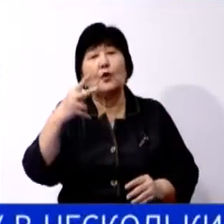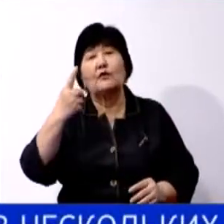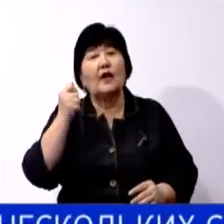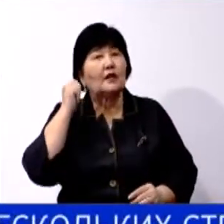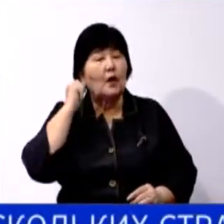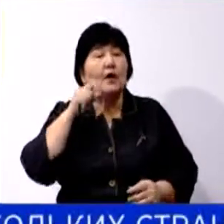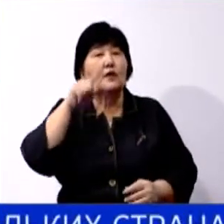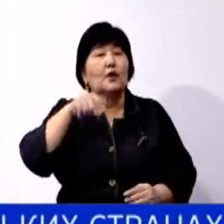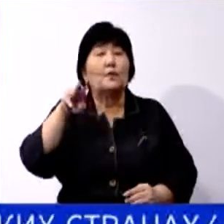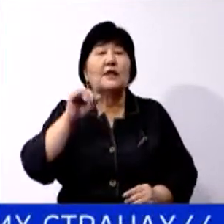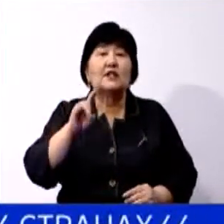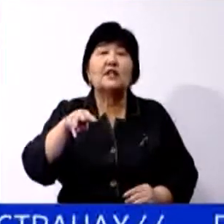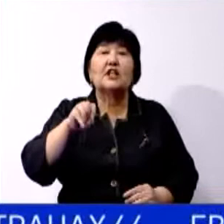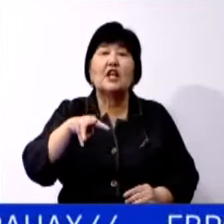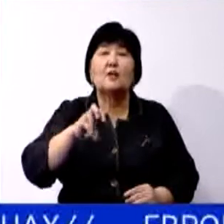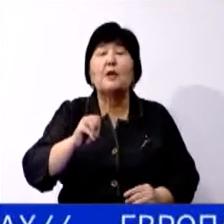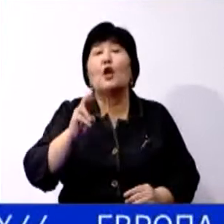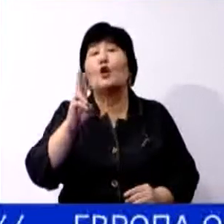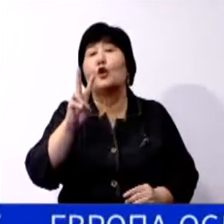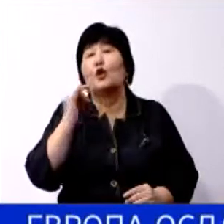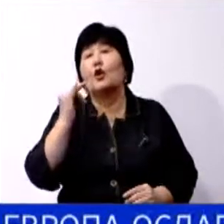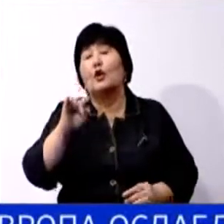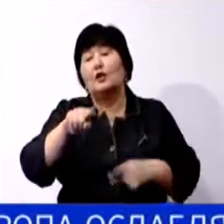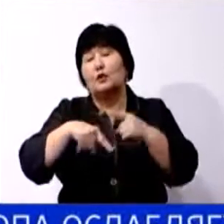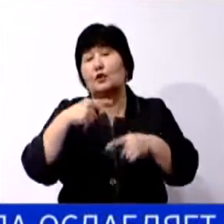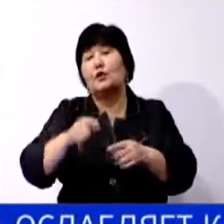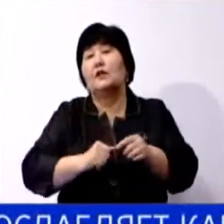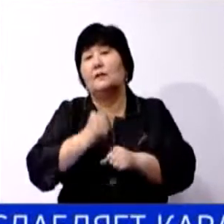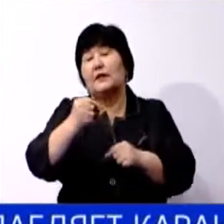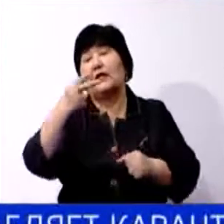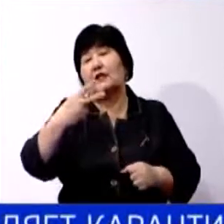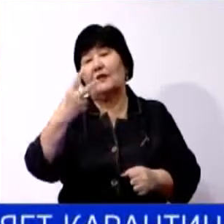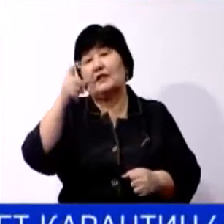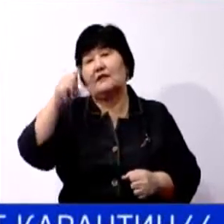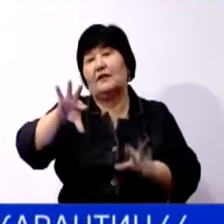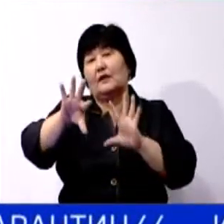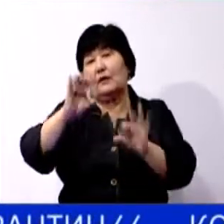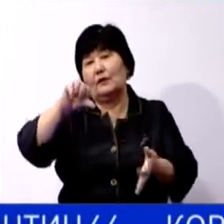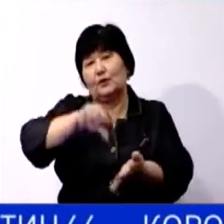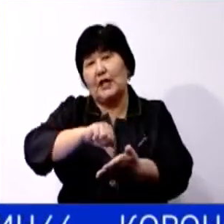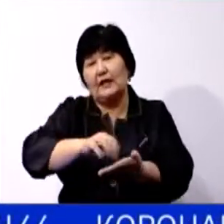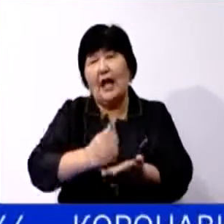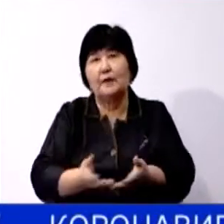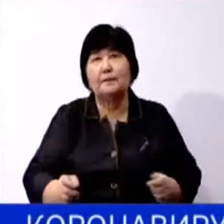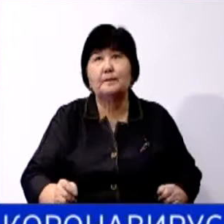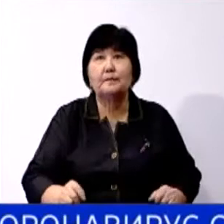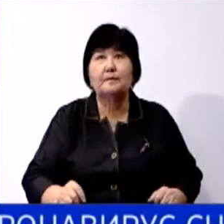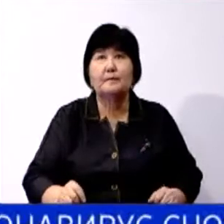в номинациях «Жар тюрьме кюй». В следующий тур путевку получили 22 конкурсанта.